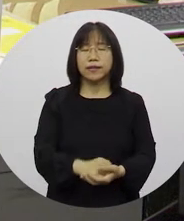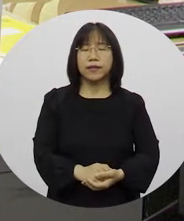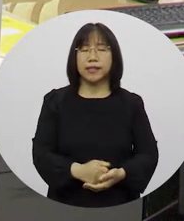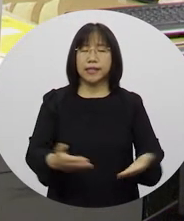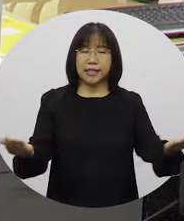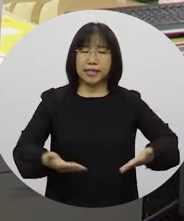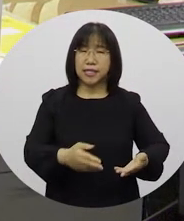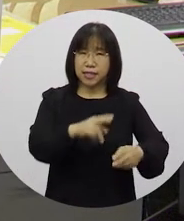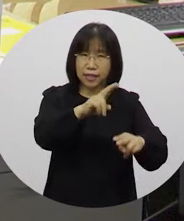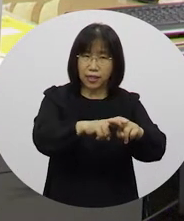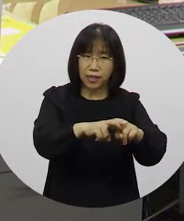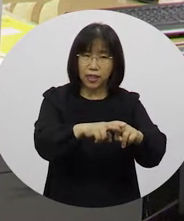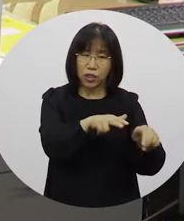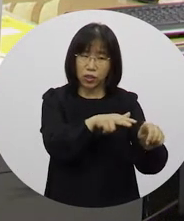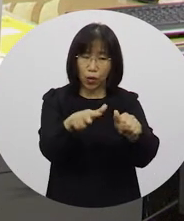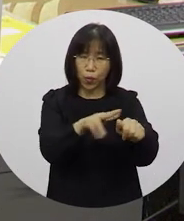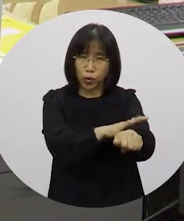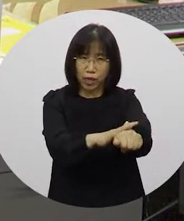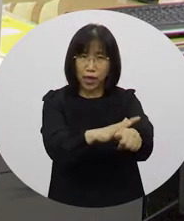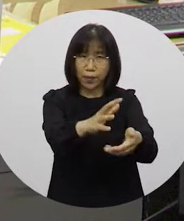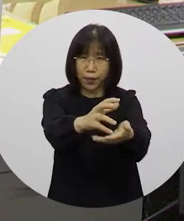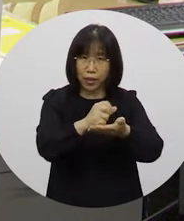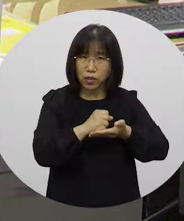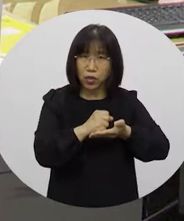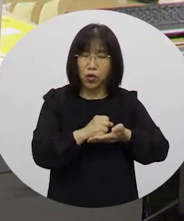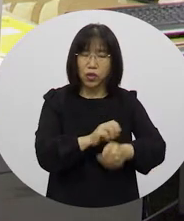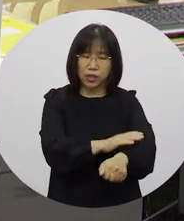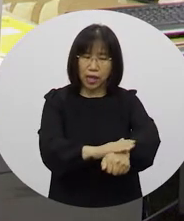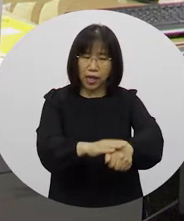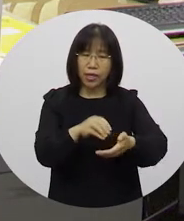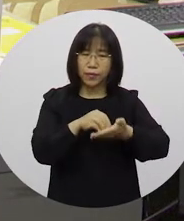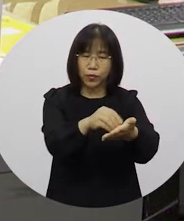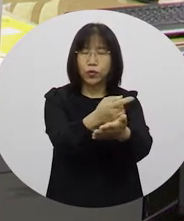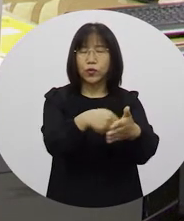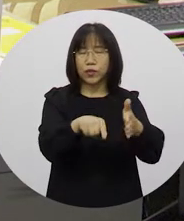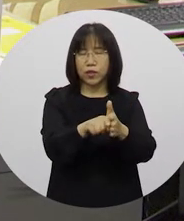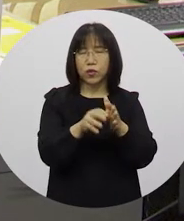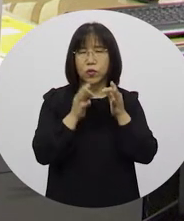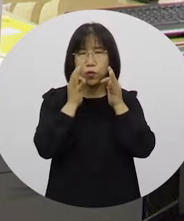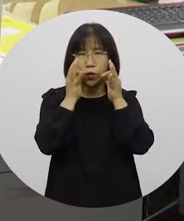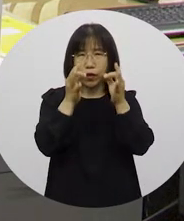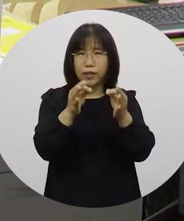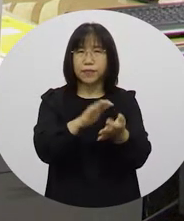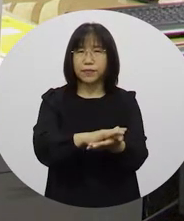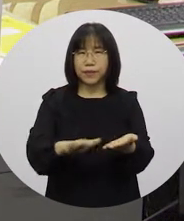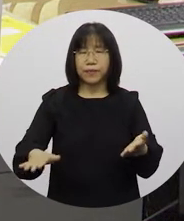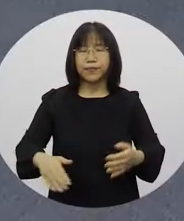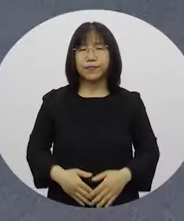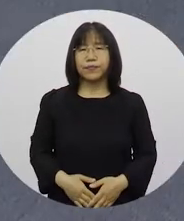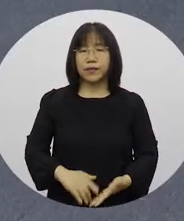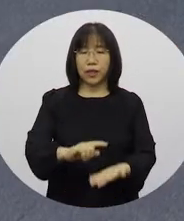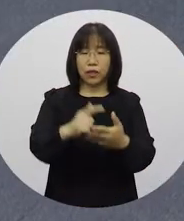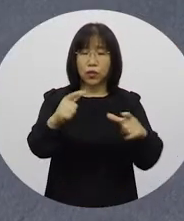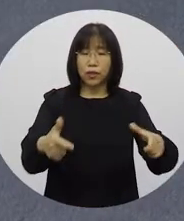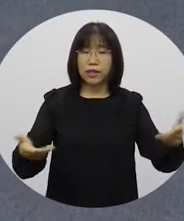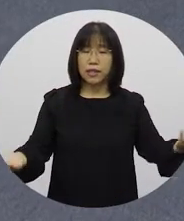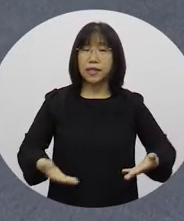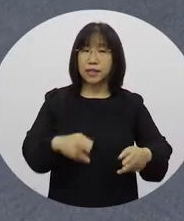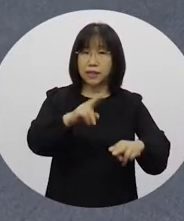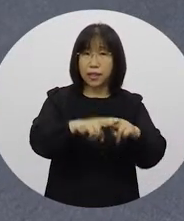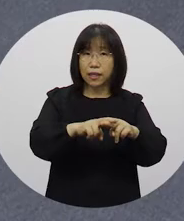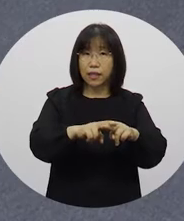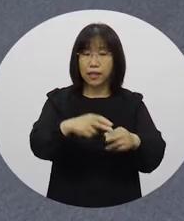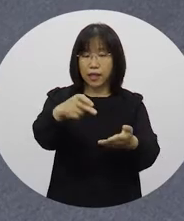1 짤에 대한 정보를 얻어 원하는 곳에 취득할 수 있도록 운영에 내실을 기하겠습니다 강서구 일자리센터